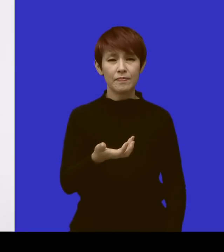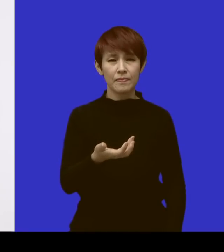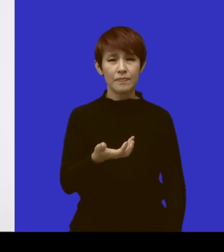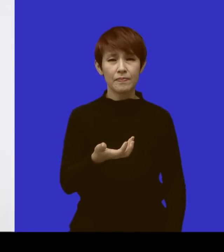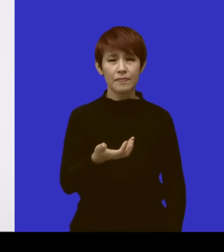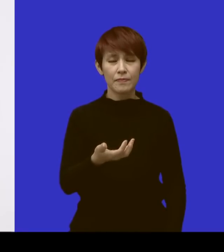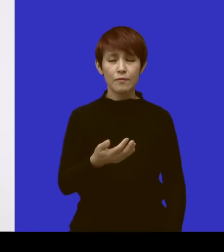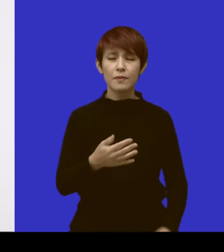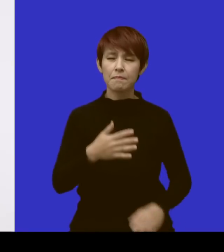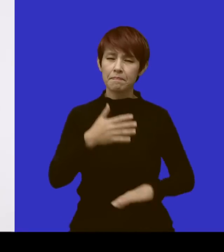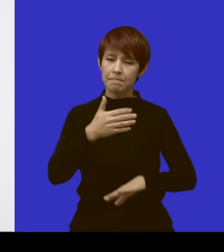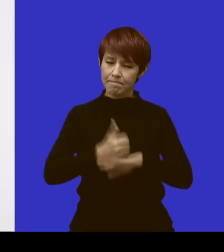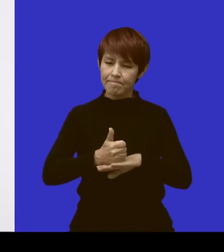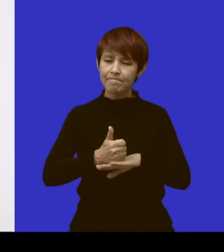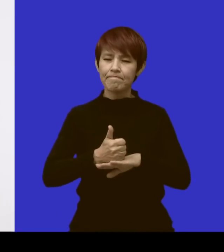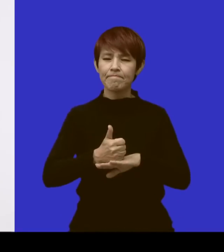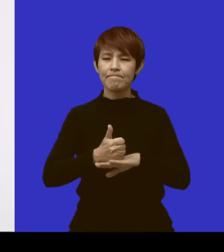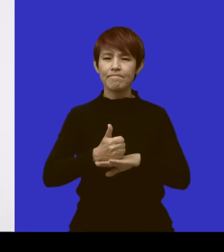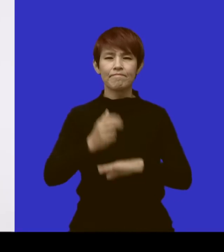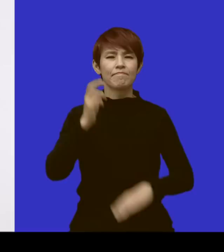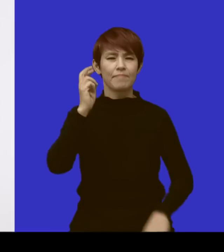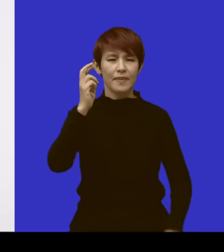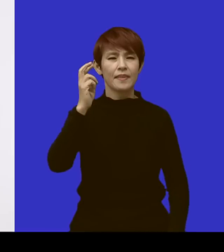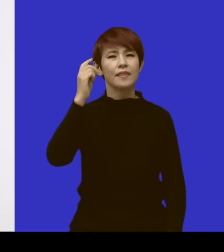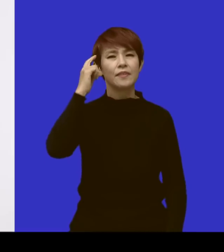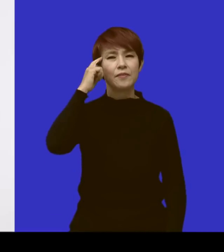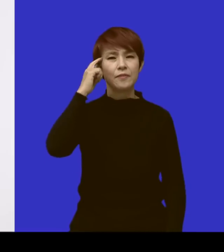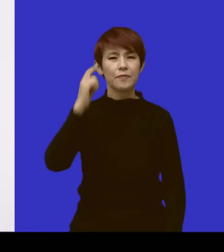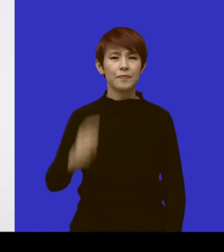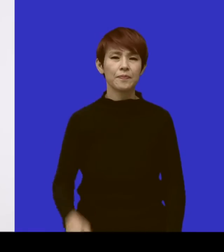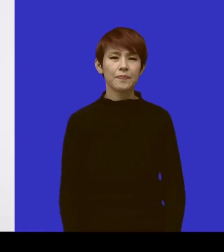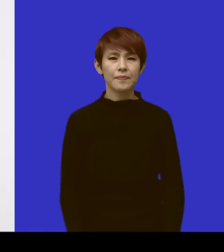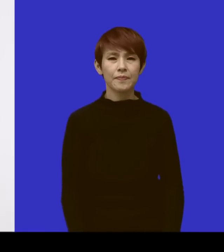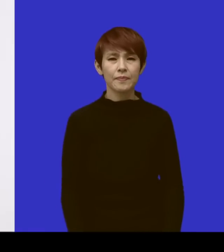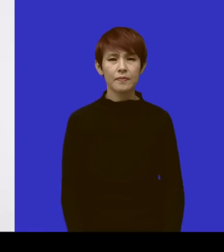마지막일 수도 있을 거야, 그런 마음으로